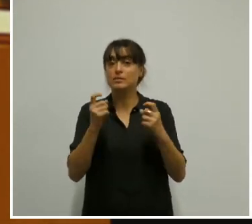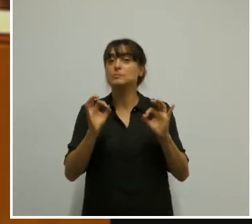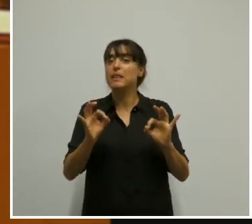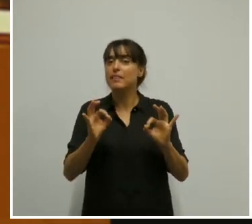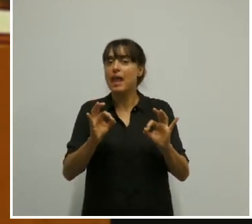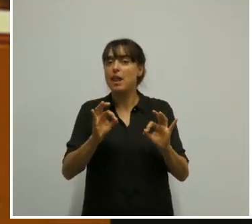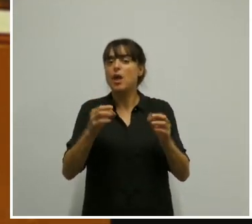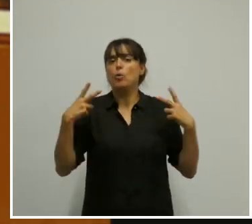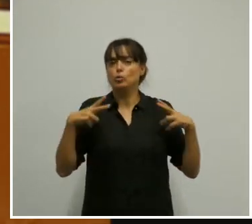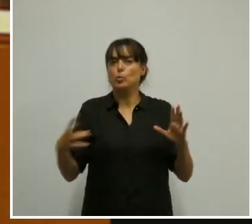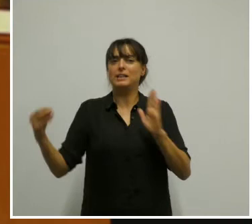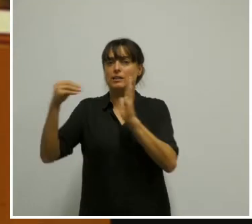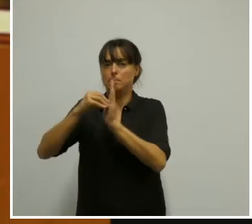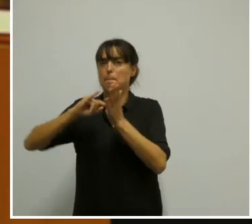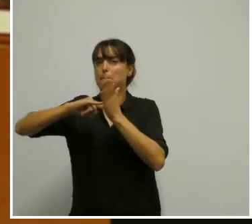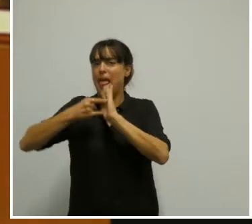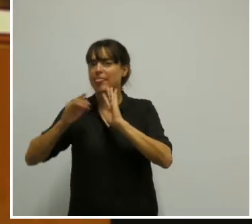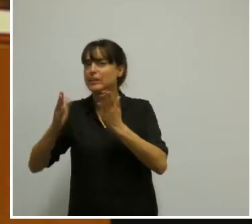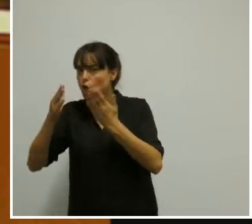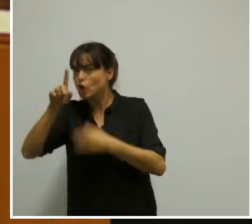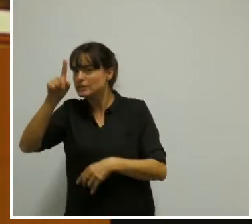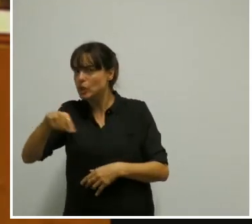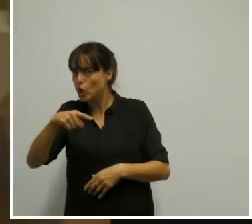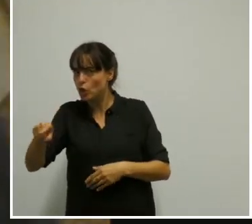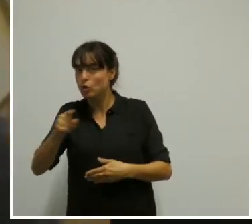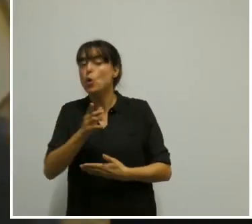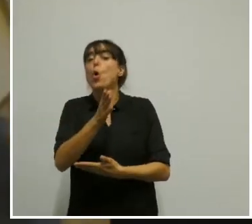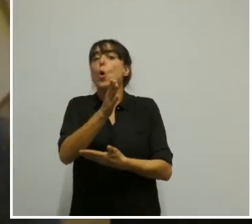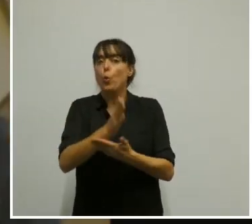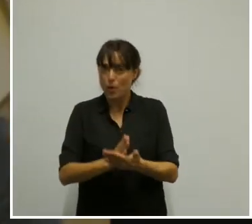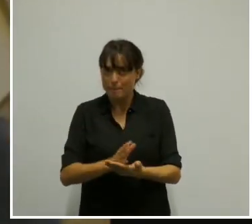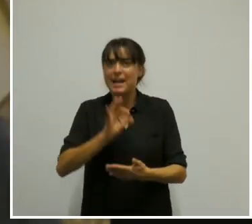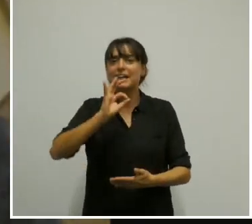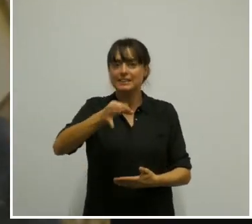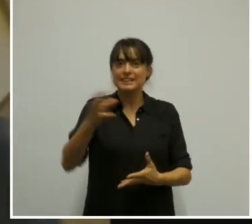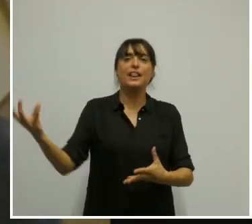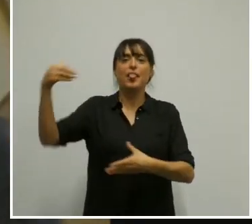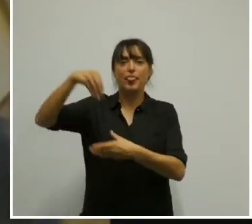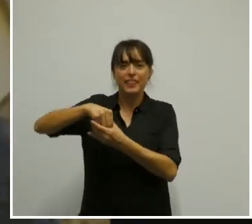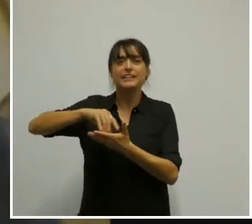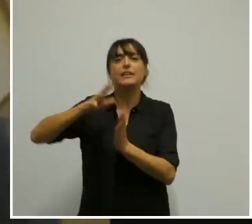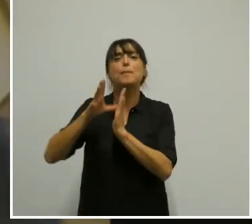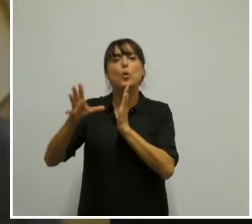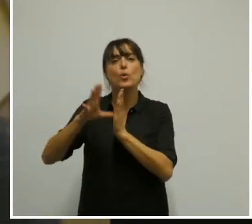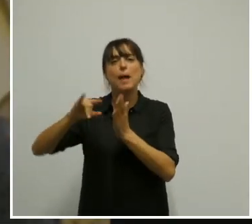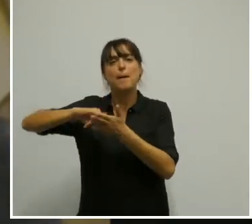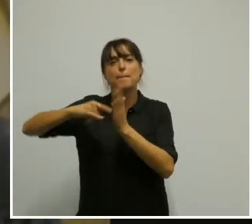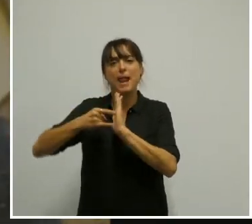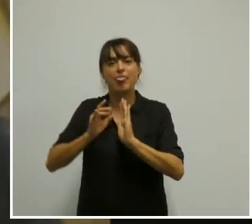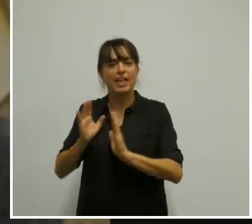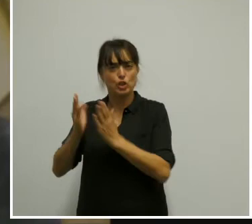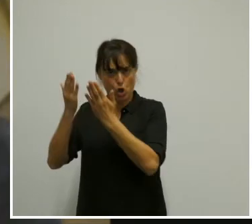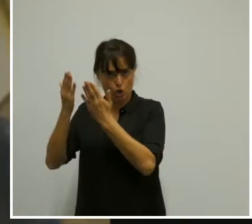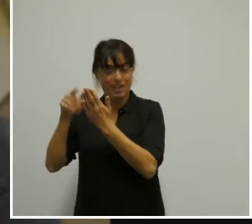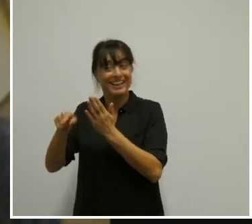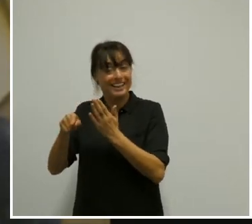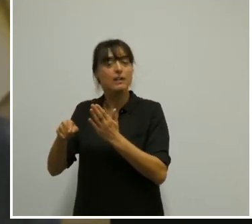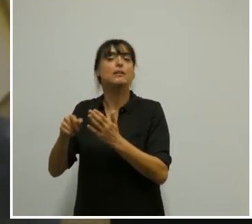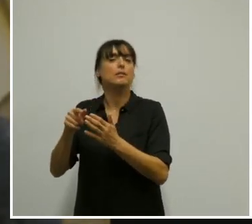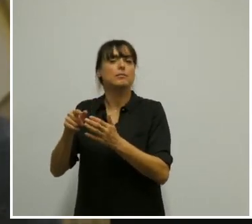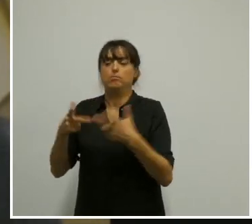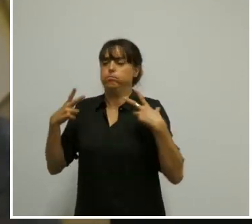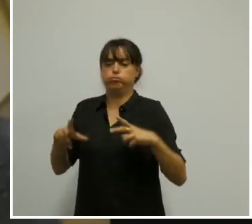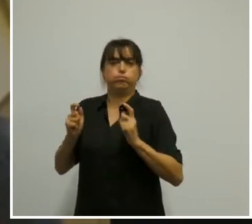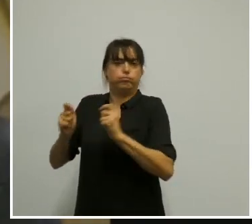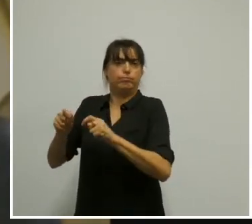evidentment. Hi ha una part de l'alumnat que sí que forma part del projecte aquest, del programa del pla de xoc, que sí que al final acabarà optant alguna